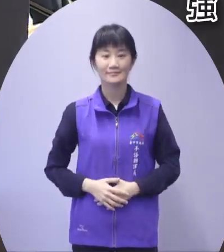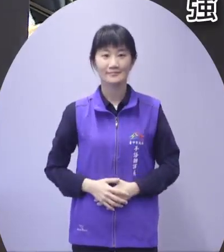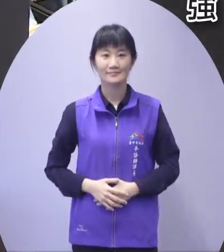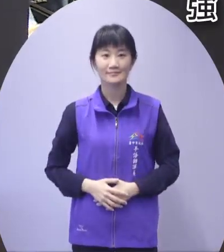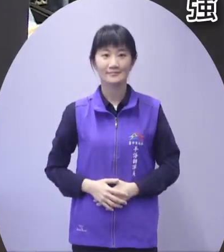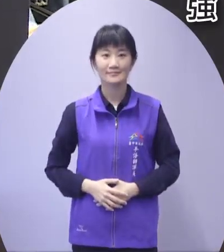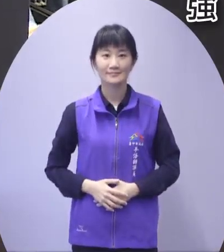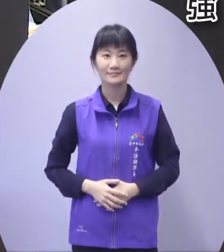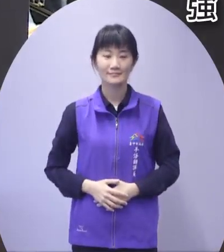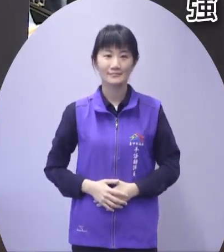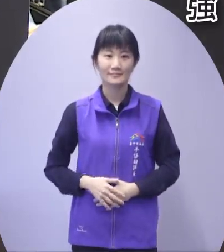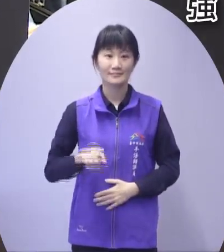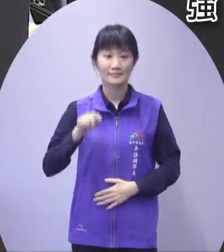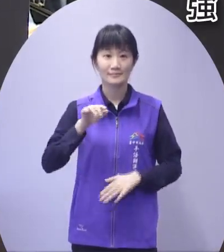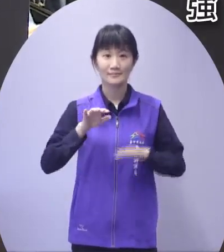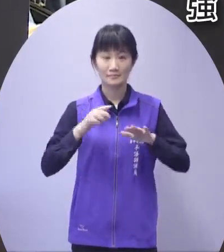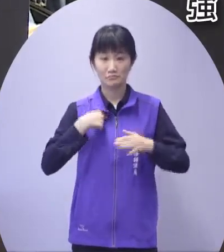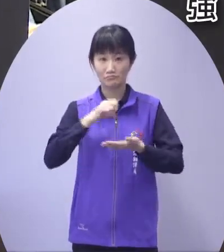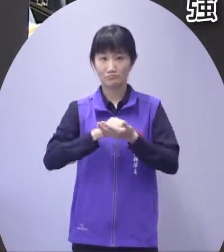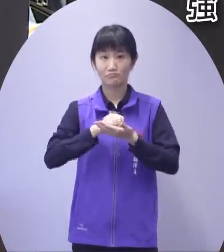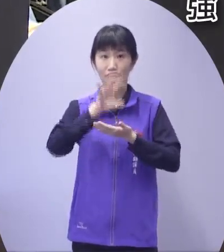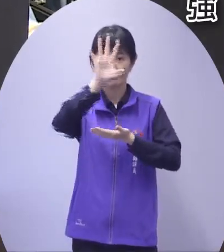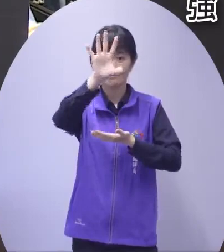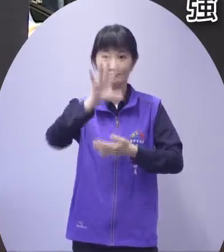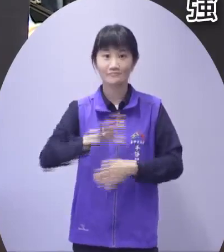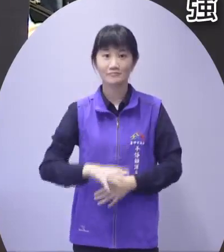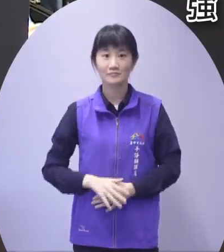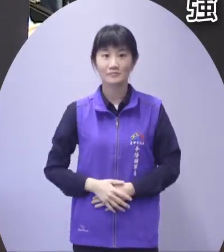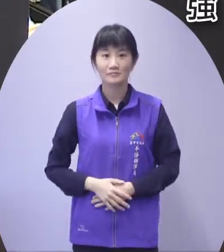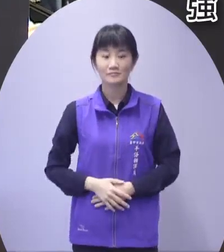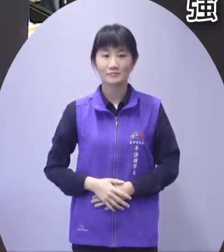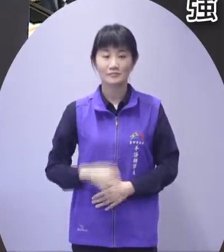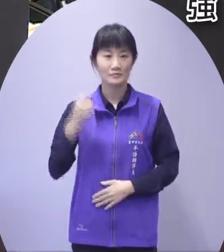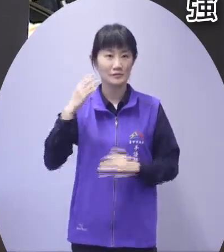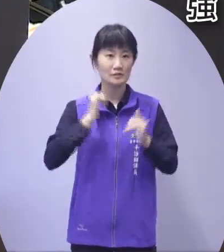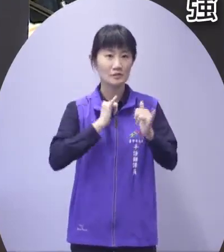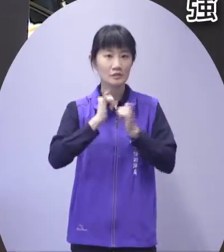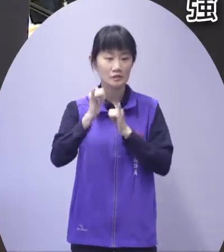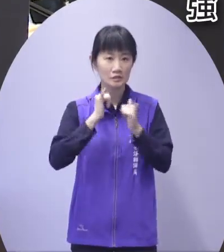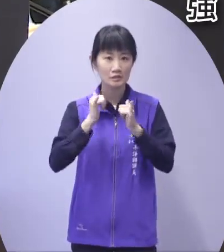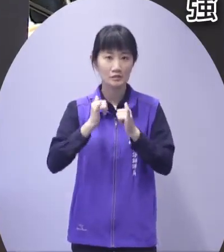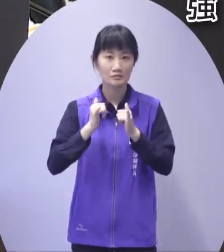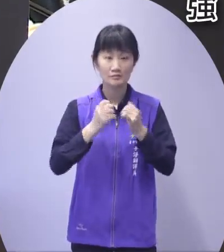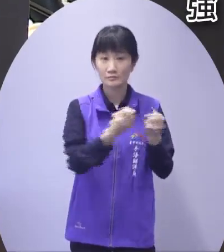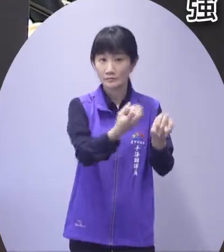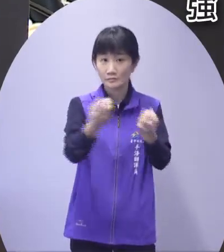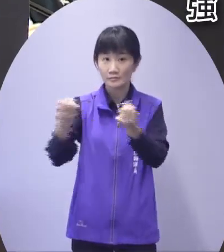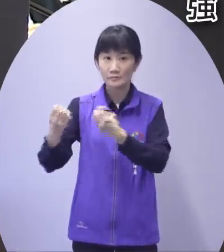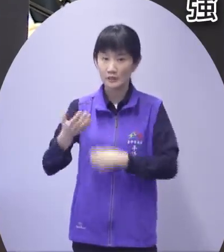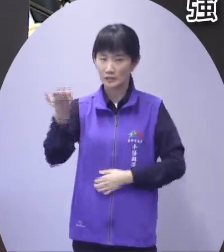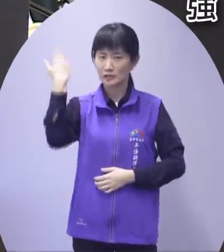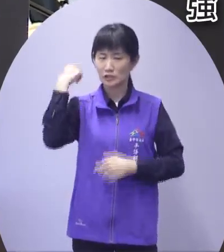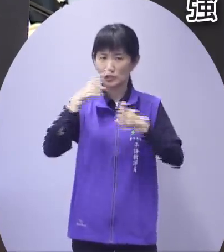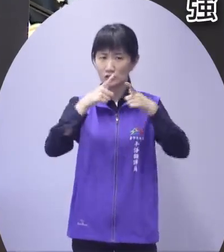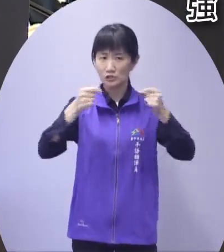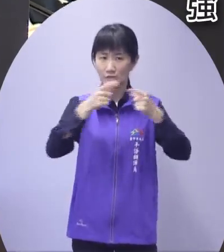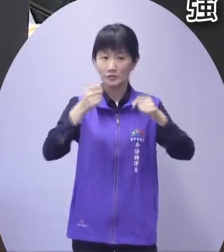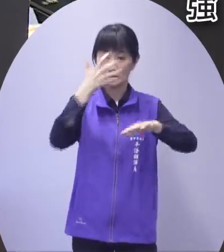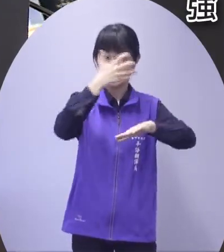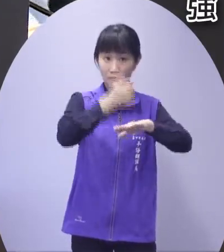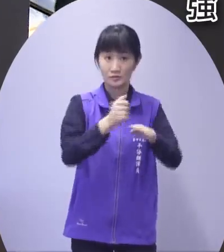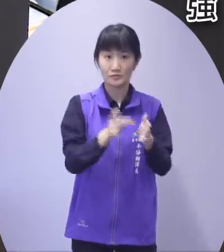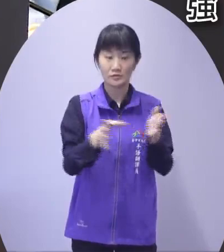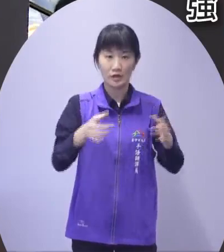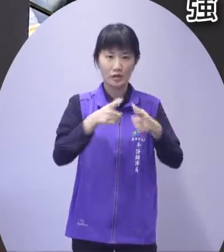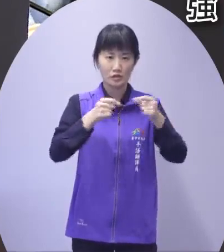那历年执行概况在这边要跟各位特别报告，这个新社种苗场呢，它是日据时代